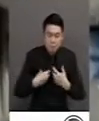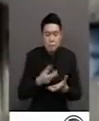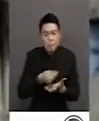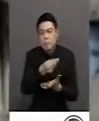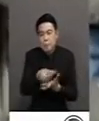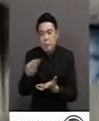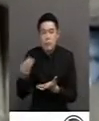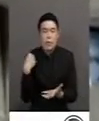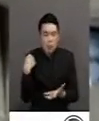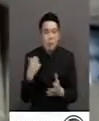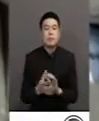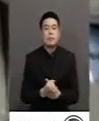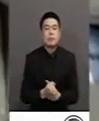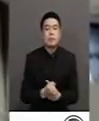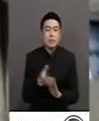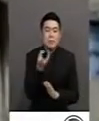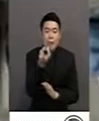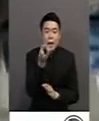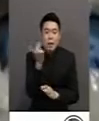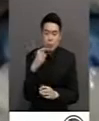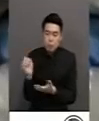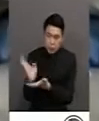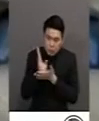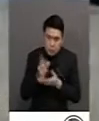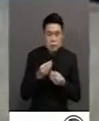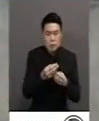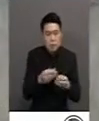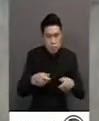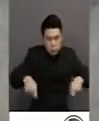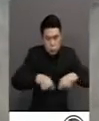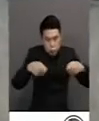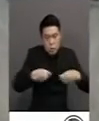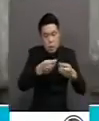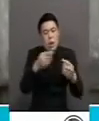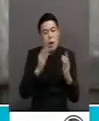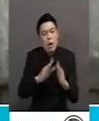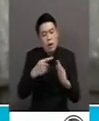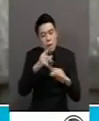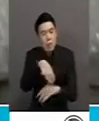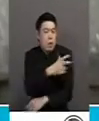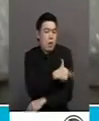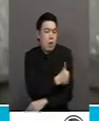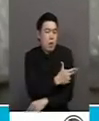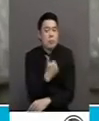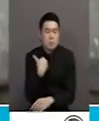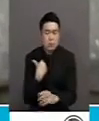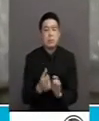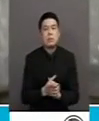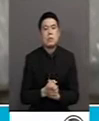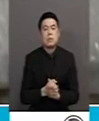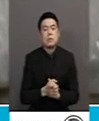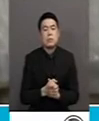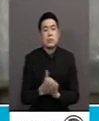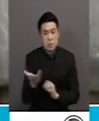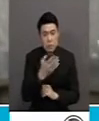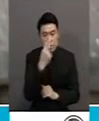นค่ะนอกจากนี้ก็จะนำข้าวสารที่ได้รับบริจาคไปปรุงเป็นอาหารให้บริการกับคนที่อยู่ภายในโรงพยาบาลอีกด้วยค่ะ กับคุณผู้ชม